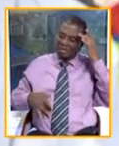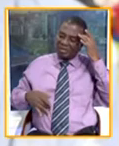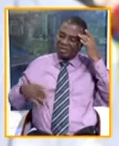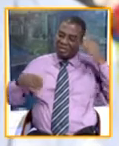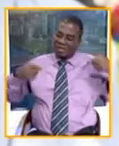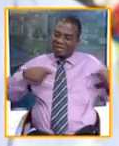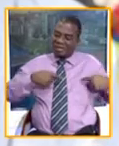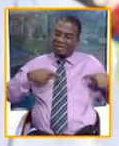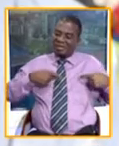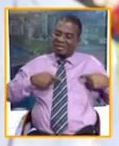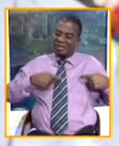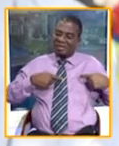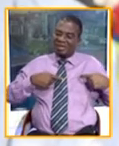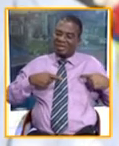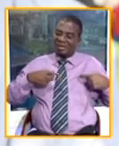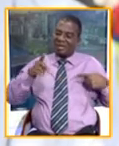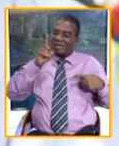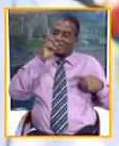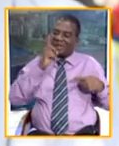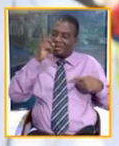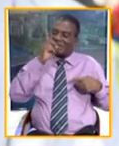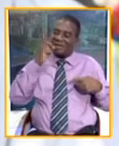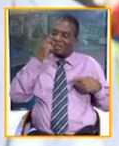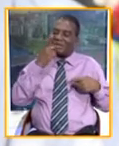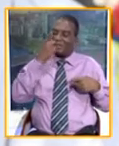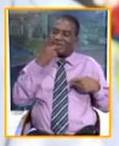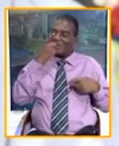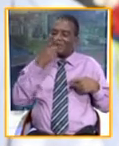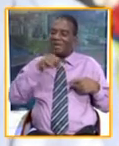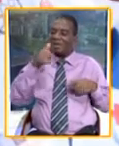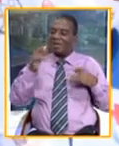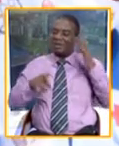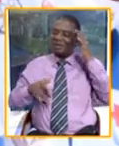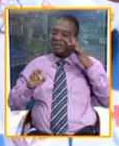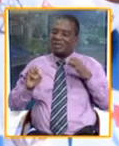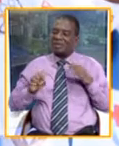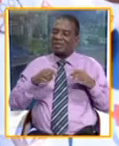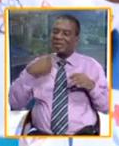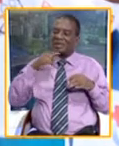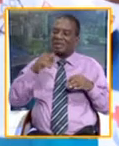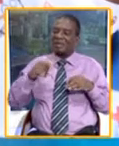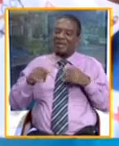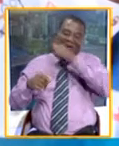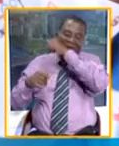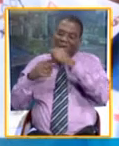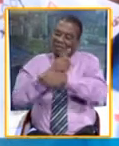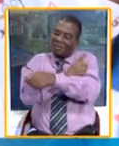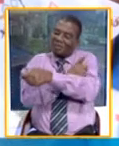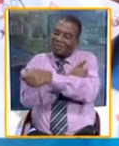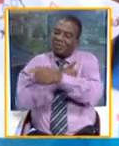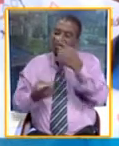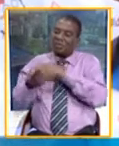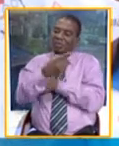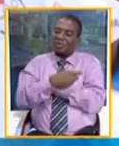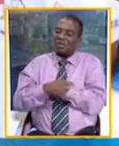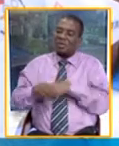l'hypertension, le diabète et d'autres maladies. Celui qui est dans la drogue, aujourd'hui,